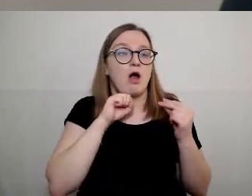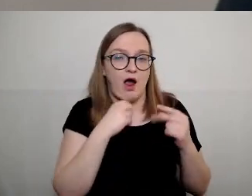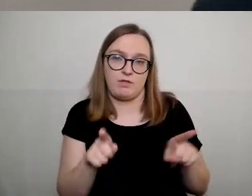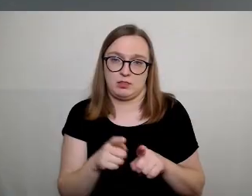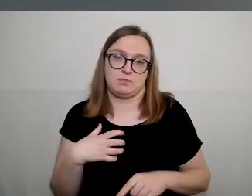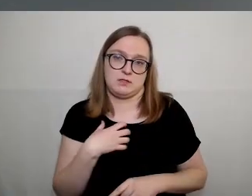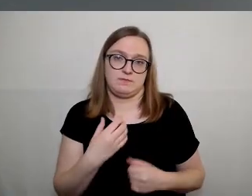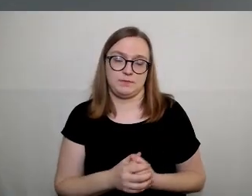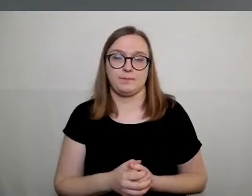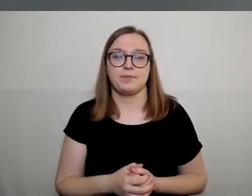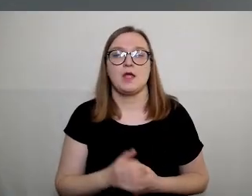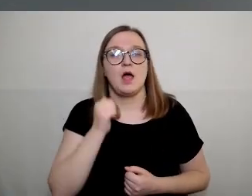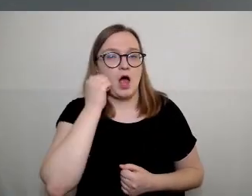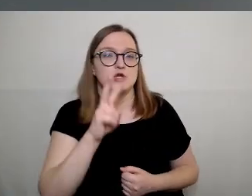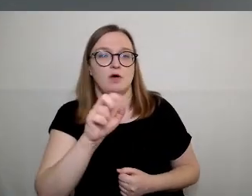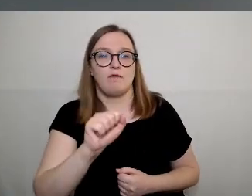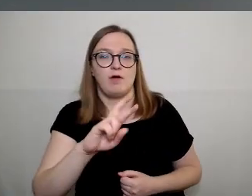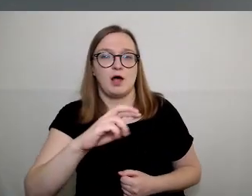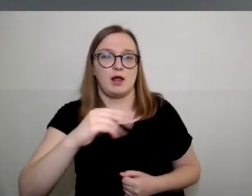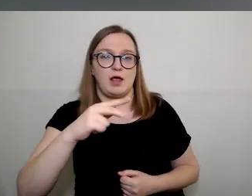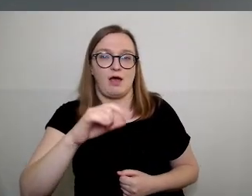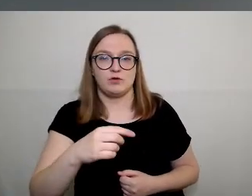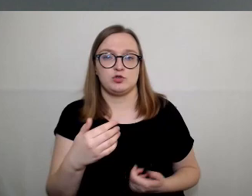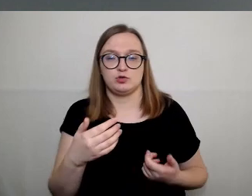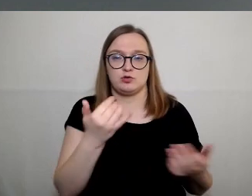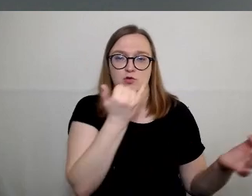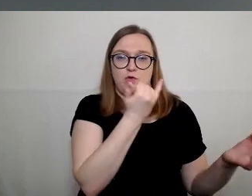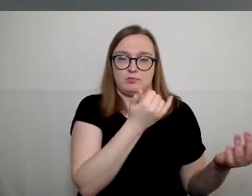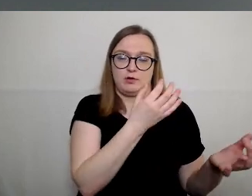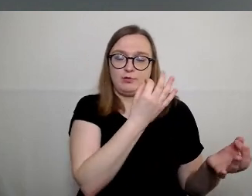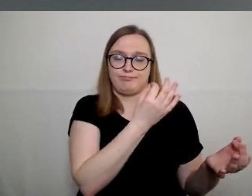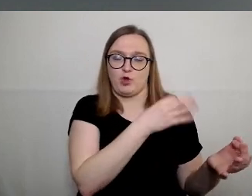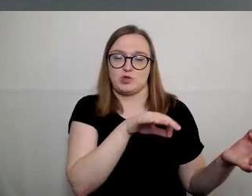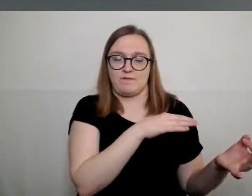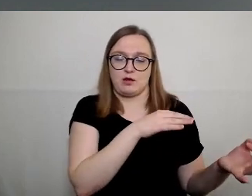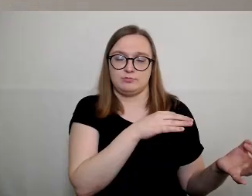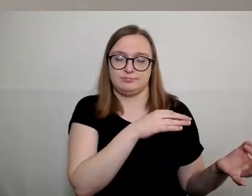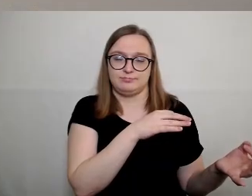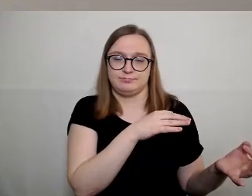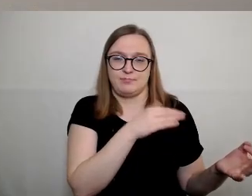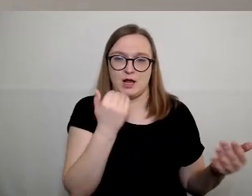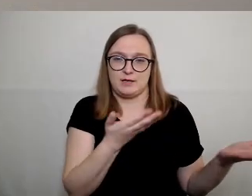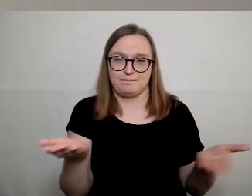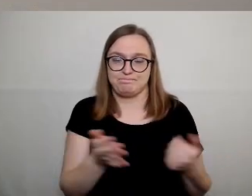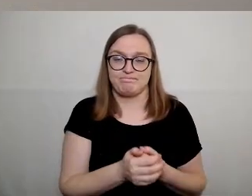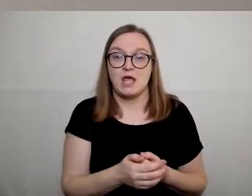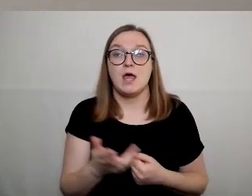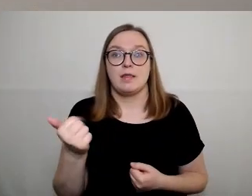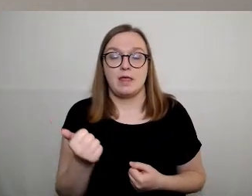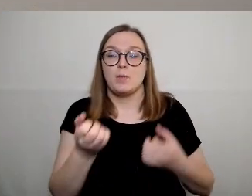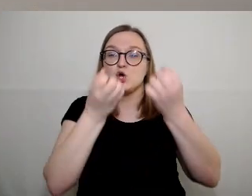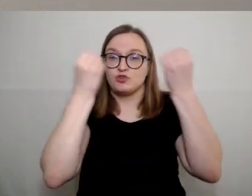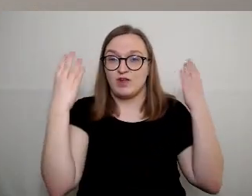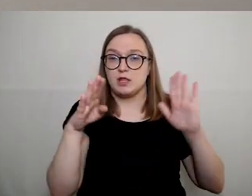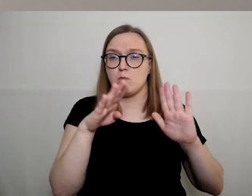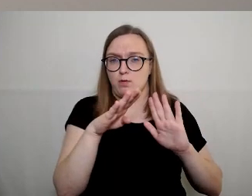Ačiū, Artūras Varankevičius, Tėvynės sąjunga Krikščionys demokratai. Taip, švietimo programa mūsų sąrašo yra viena iš